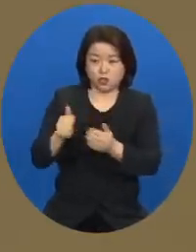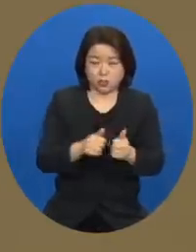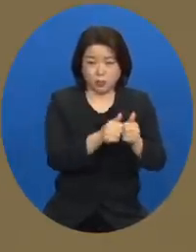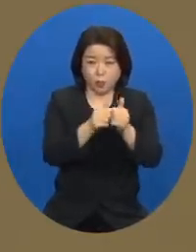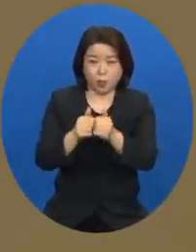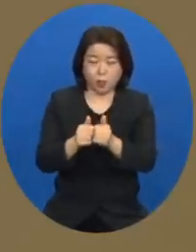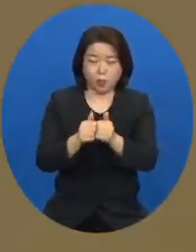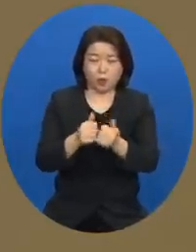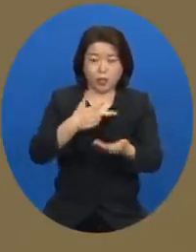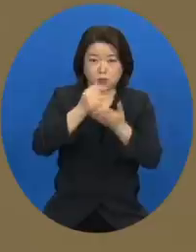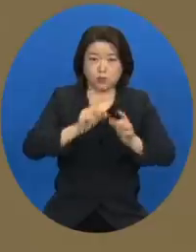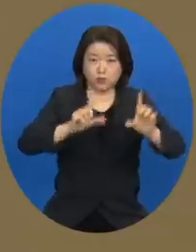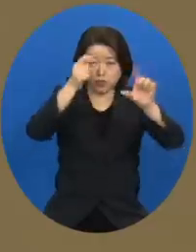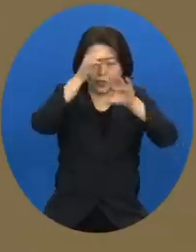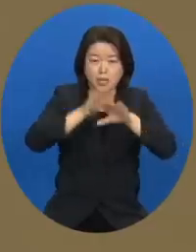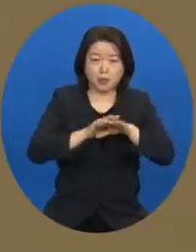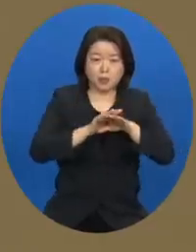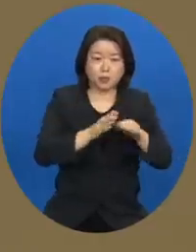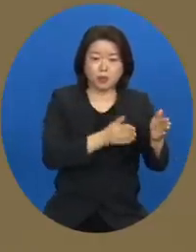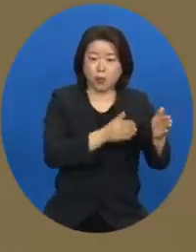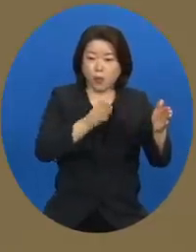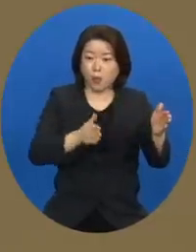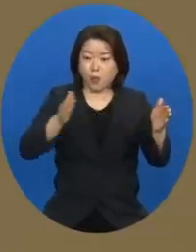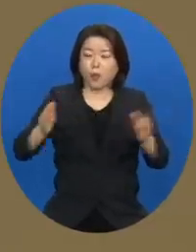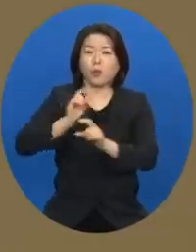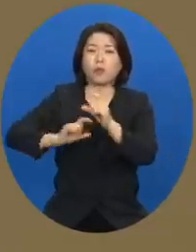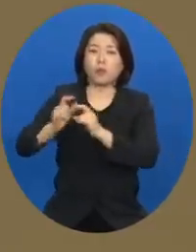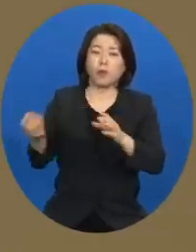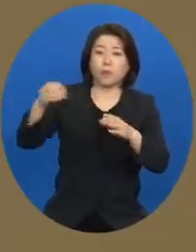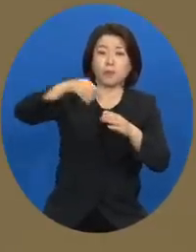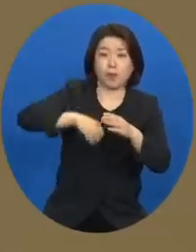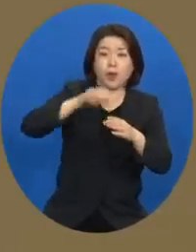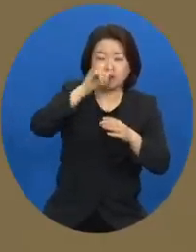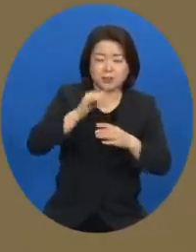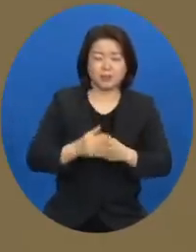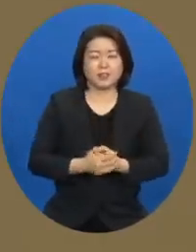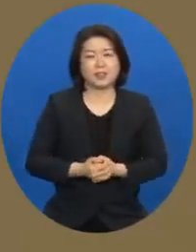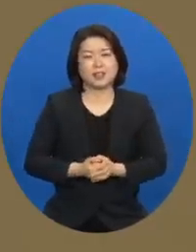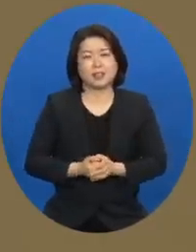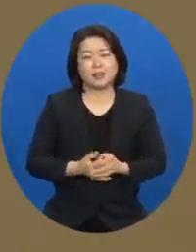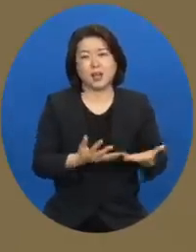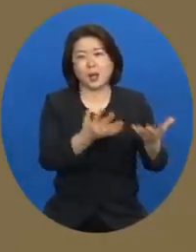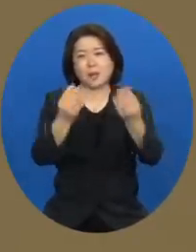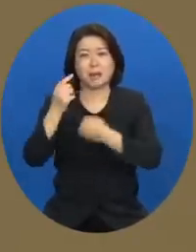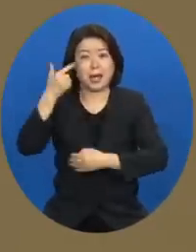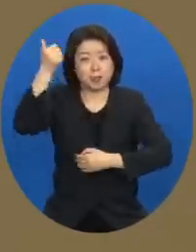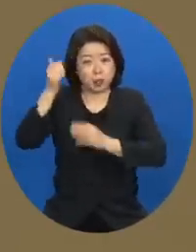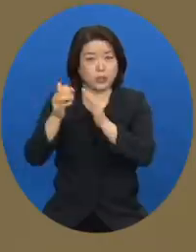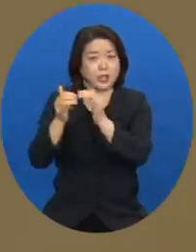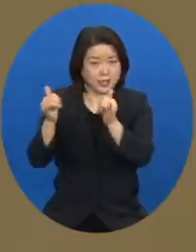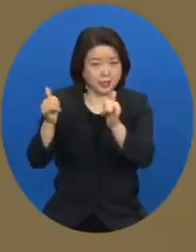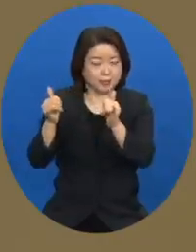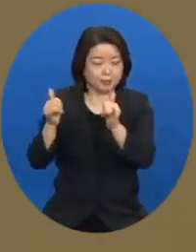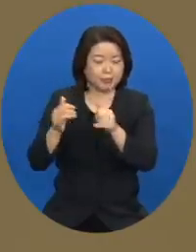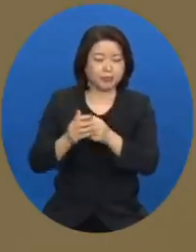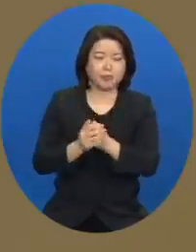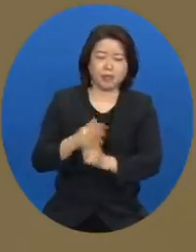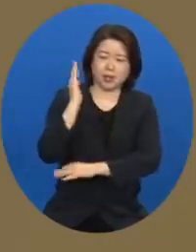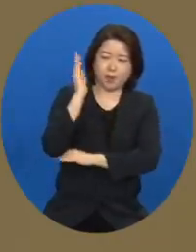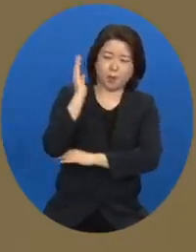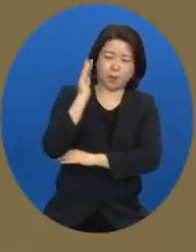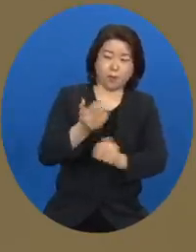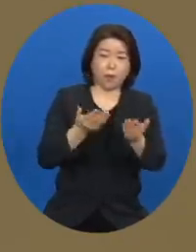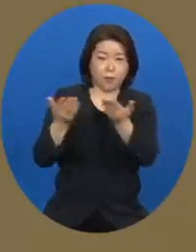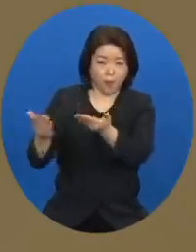예배도 사실 그 연장선 속에 있는 거죠. 그리고 많은 목회자들에게 세미나를 할